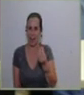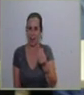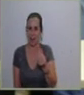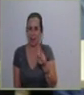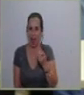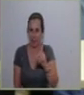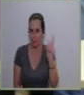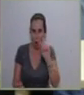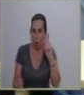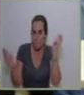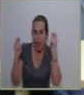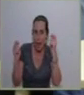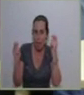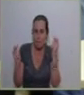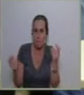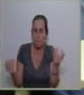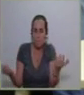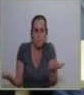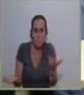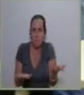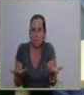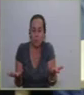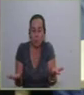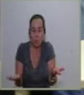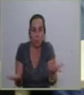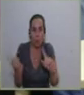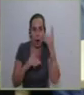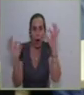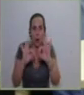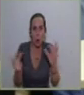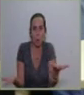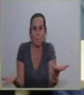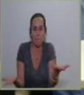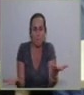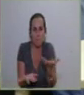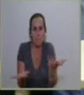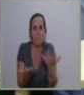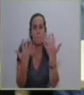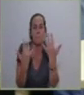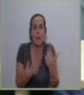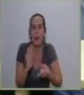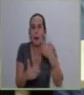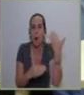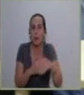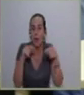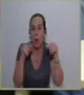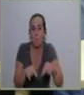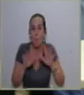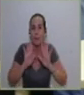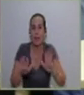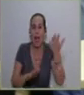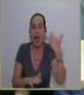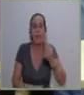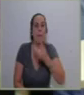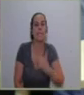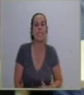כאילו, בהלם? מה? אנחנו בהלם מזה שלא קרה שם כלום. מה, זה קטע שצילמתם אחרי הצילומים? רגע, רגע. מתי פעם אחרונה פה בנדחפים הייתה